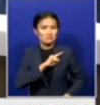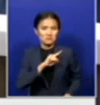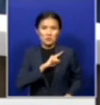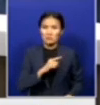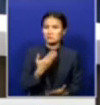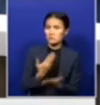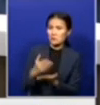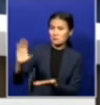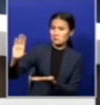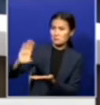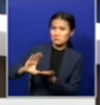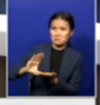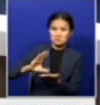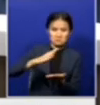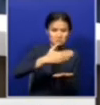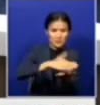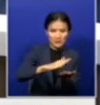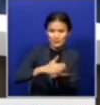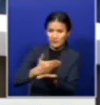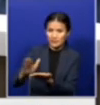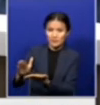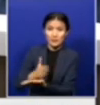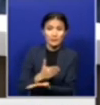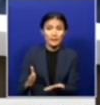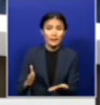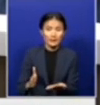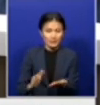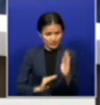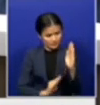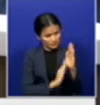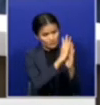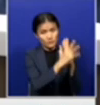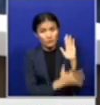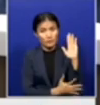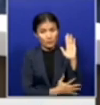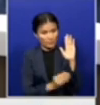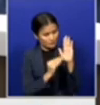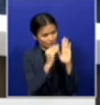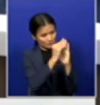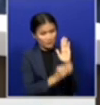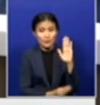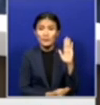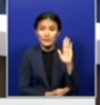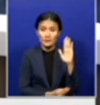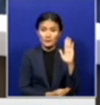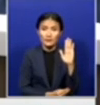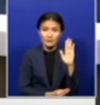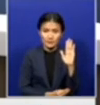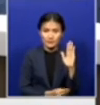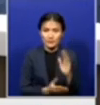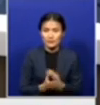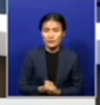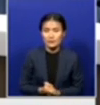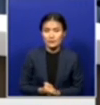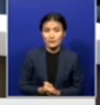เงินนี้ไปในส่วนต่างๆของทั่วประเทศนะฮะประการที่สำคัญที่สุดก็